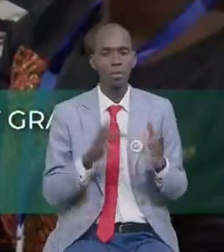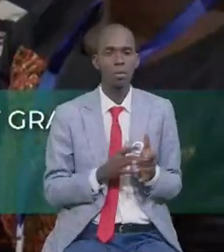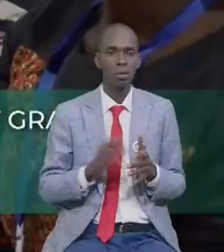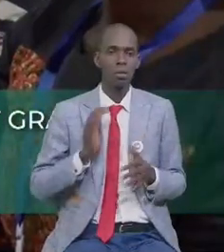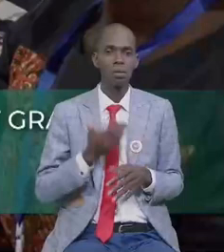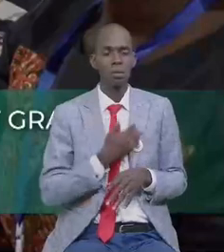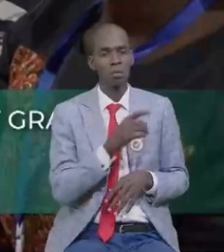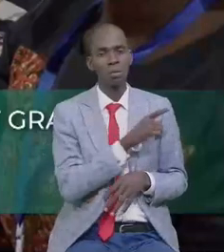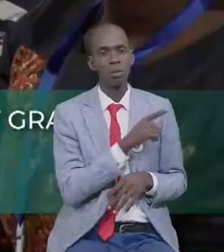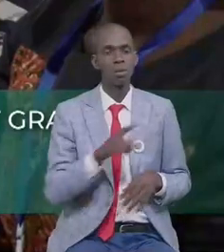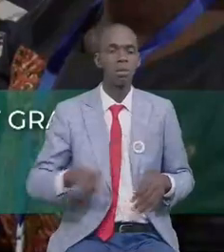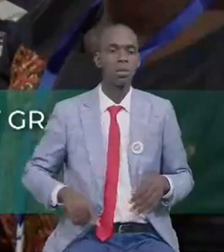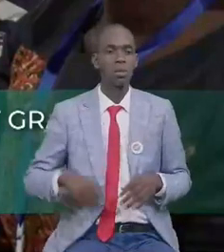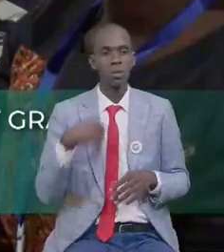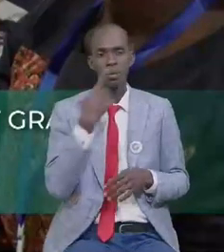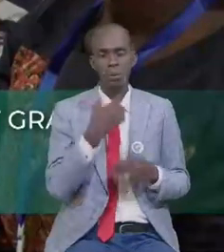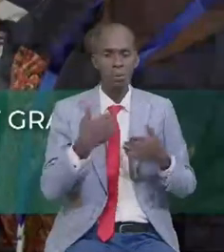Seigneur,